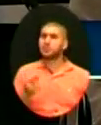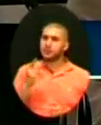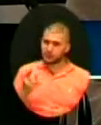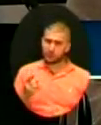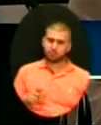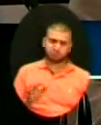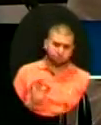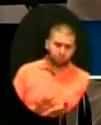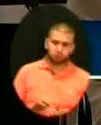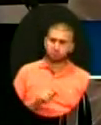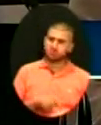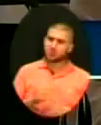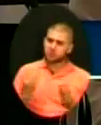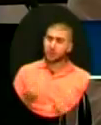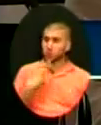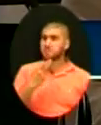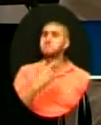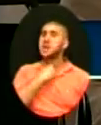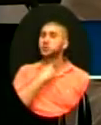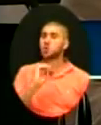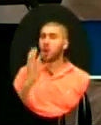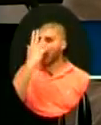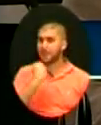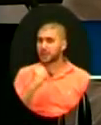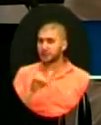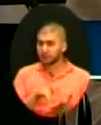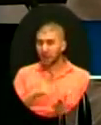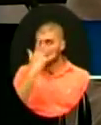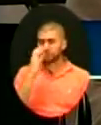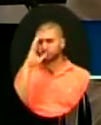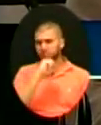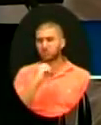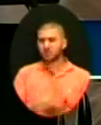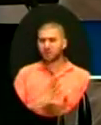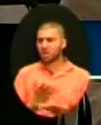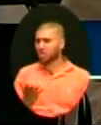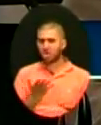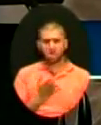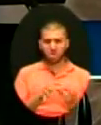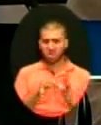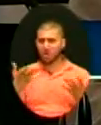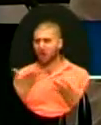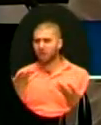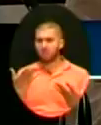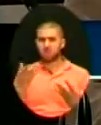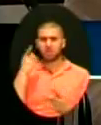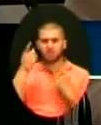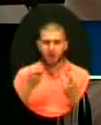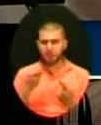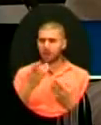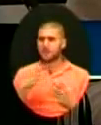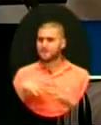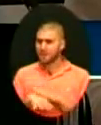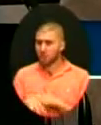כושר. אנחנו רואים את המצוקה שהחמאס נמצא בה. החמאס מבין שנטרלו לו את הטילים, נטרלו לו את המנהרות,